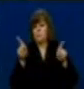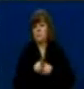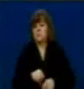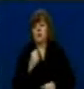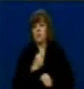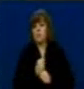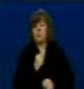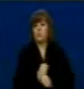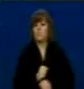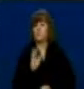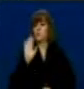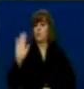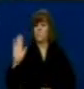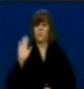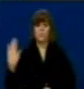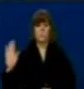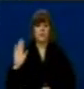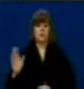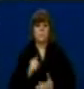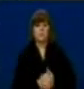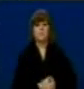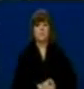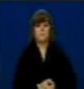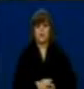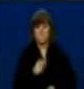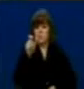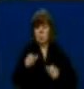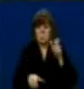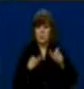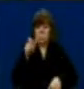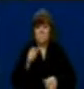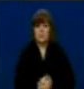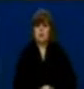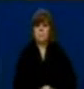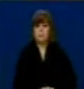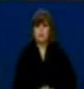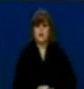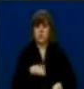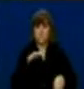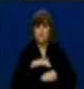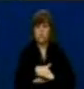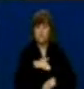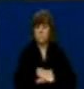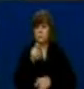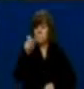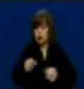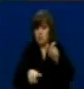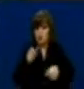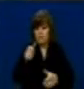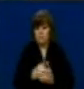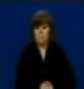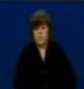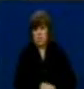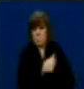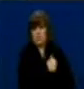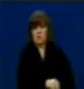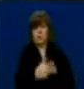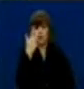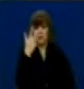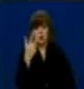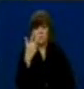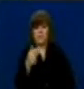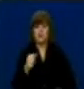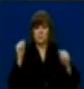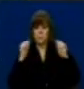të tyre që të gjithë qytetarët e Republikës i kthen në shërbëtor, argat ose klient. Në këto gati 3 vjet të mandatit të